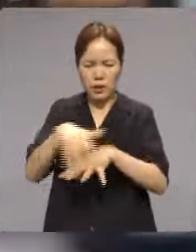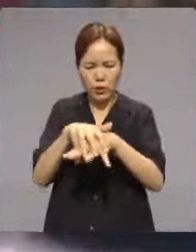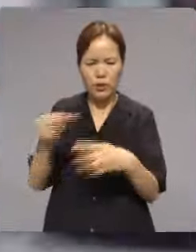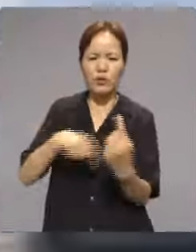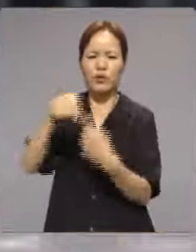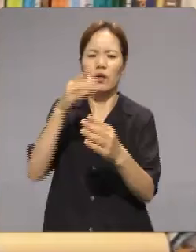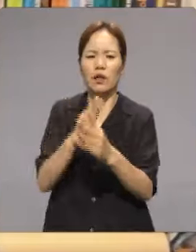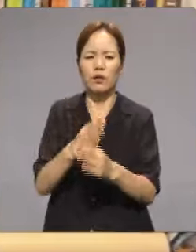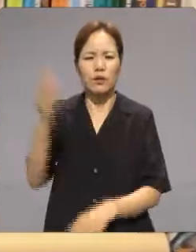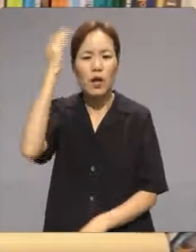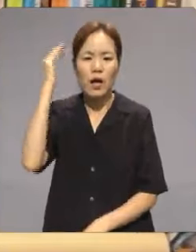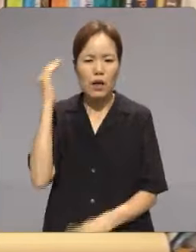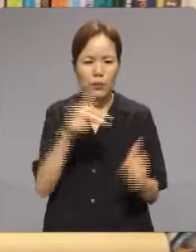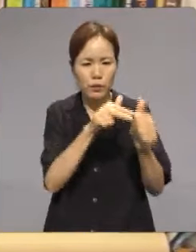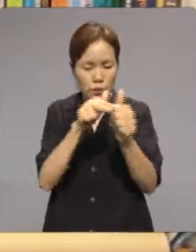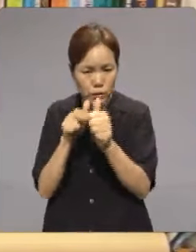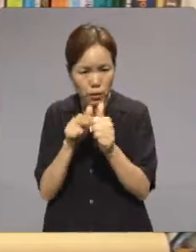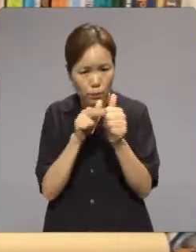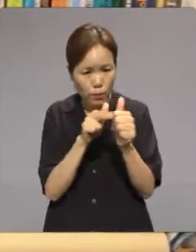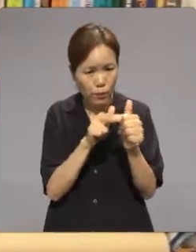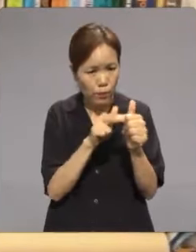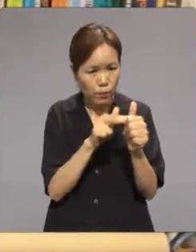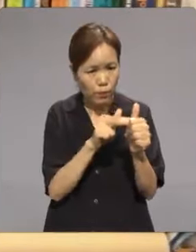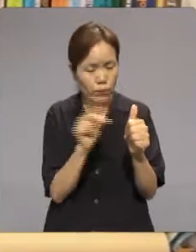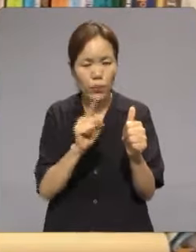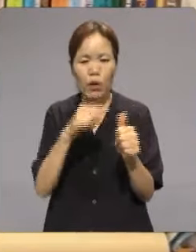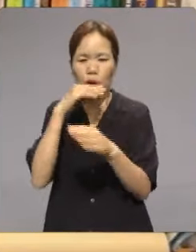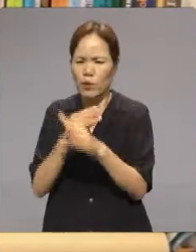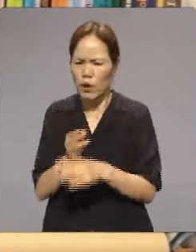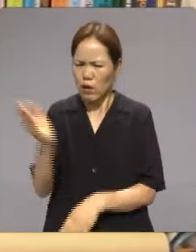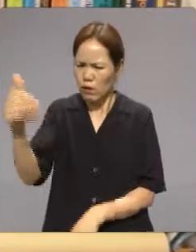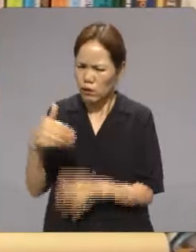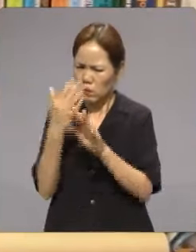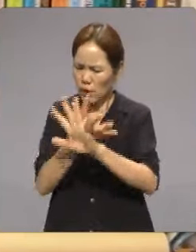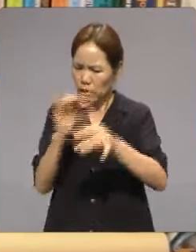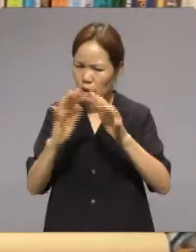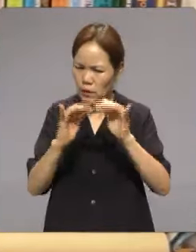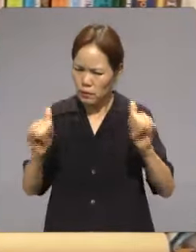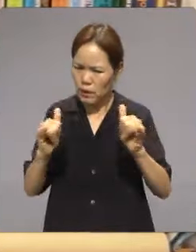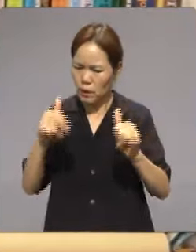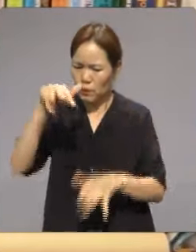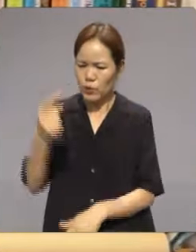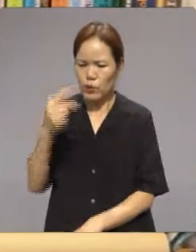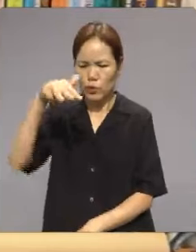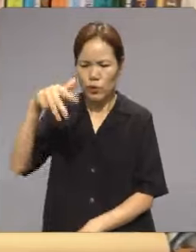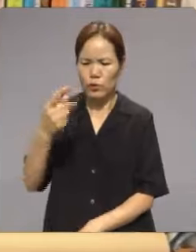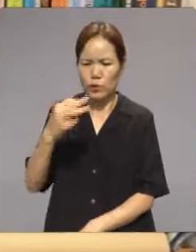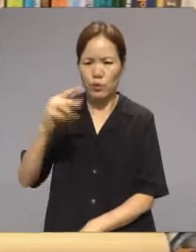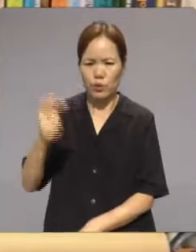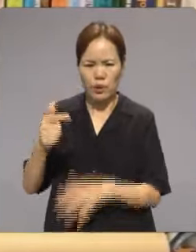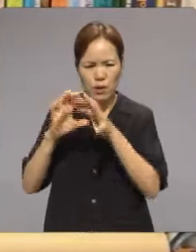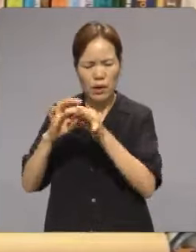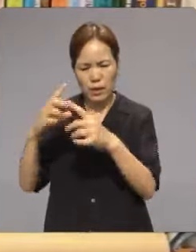한국 정보당국 휴는 북으로 해외 인사나 조총 연계 제일교포 탈북자 간접